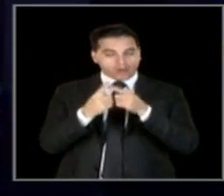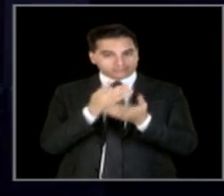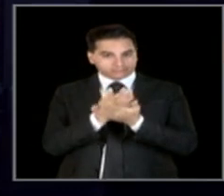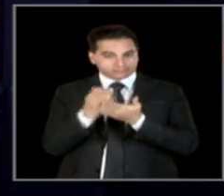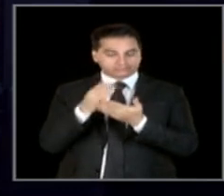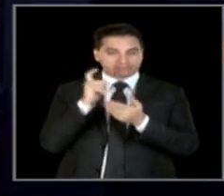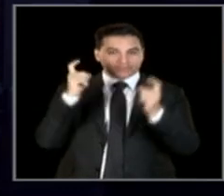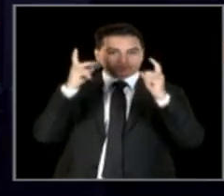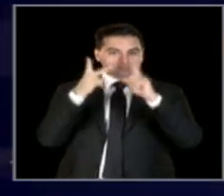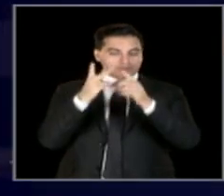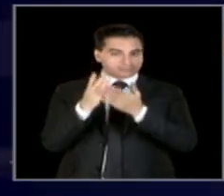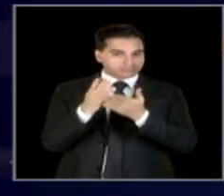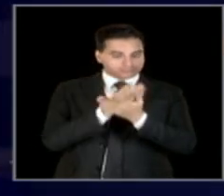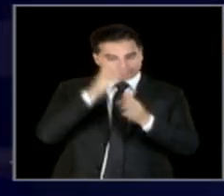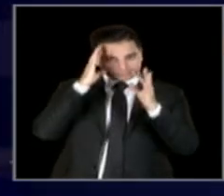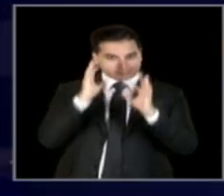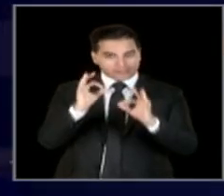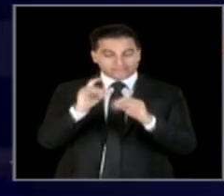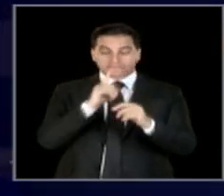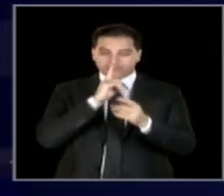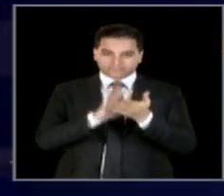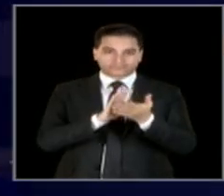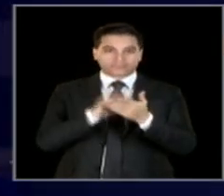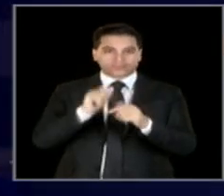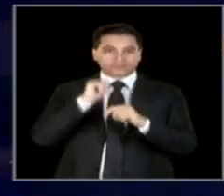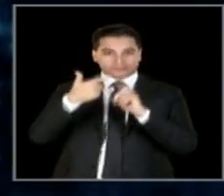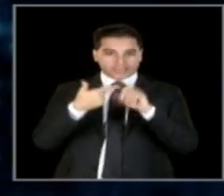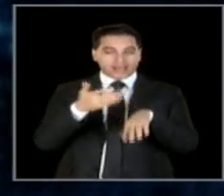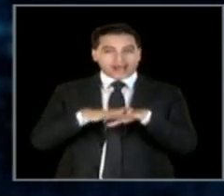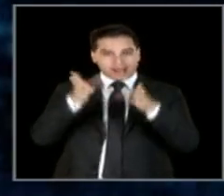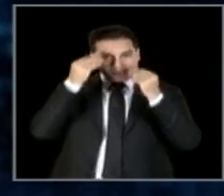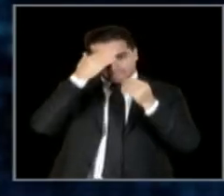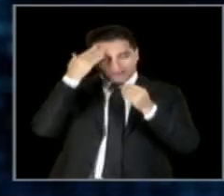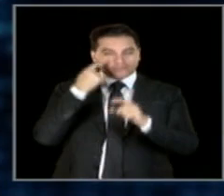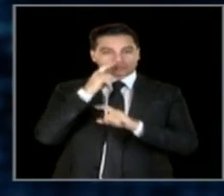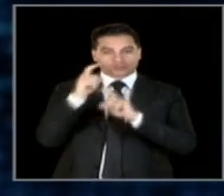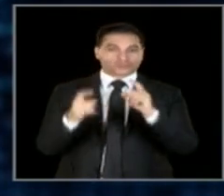كويس، برافو. ودلوقتي مع الفقره الثانيه، فقره المعرفه.